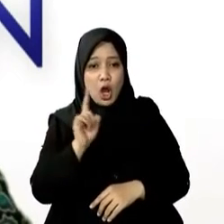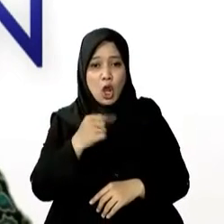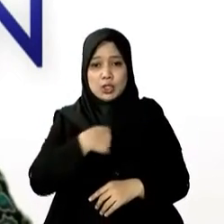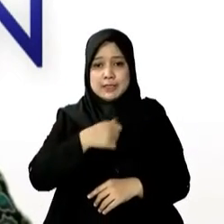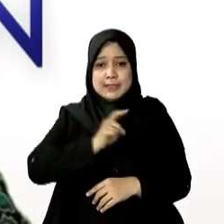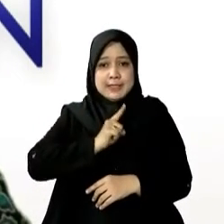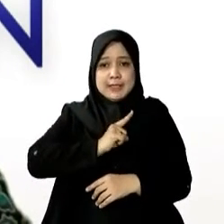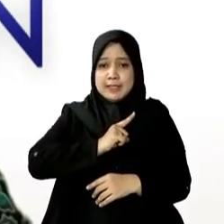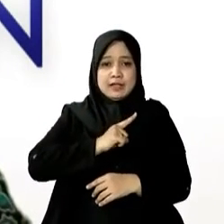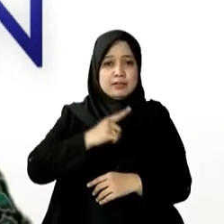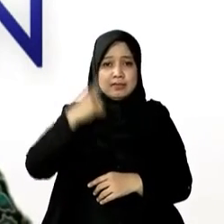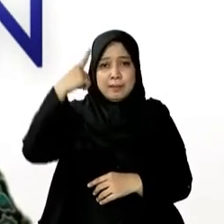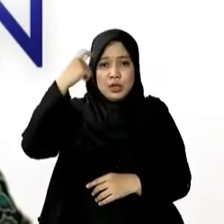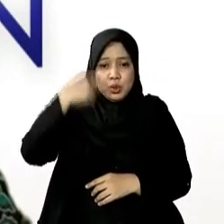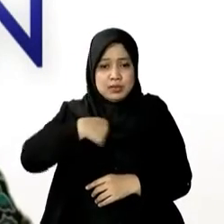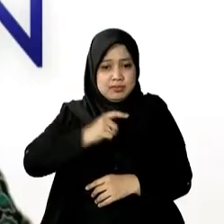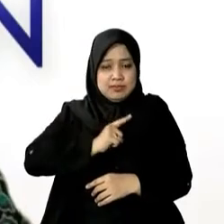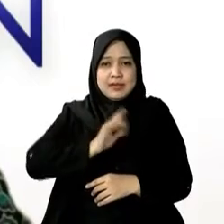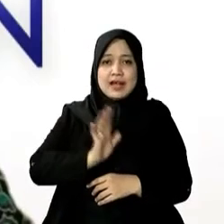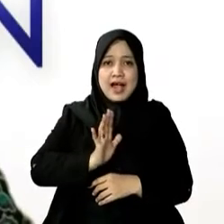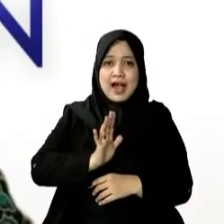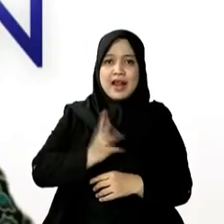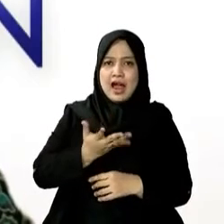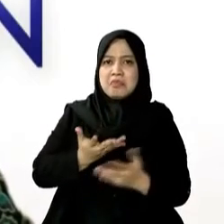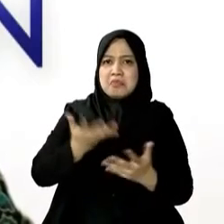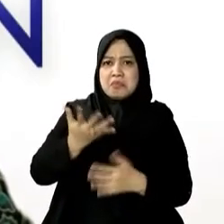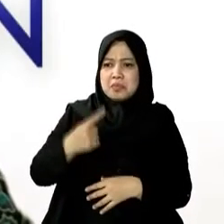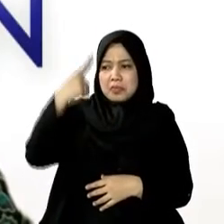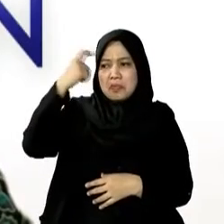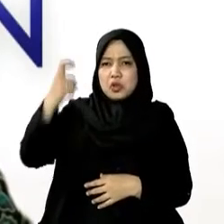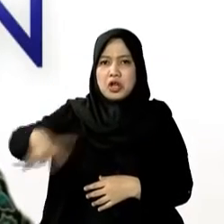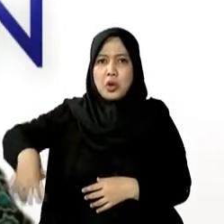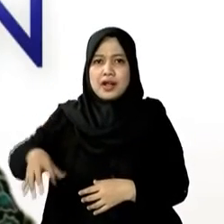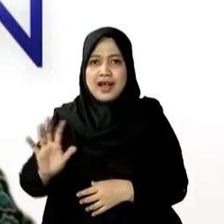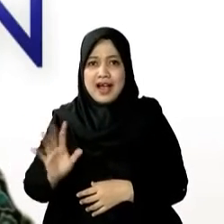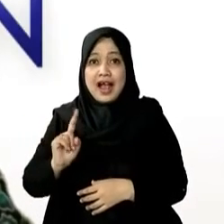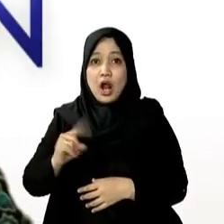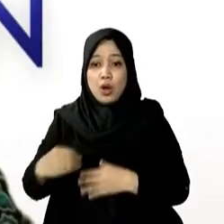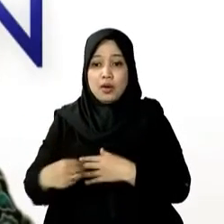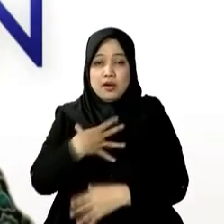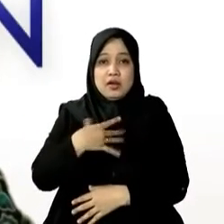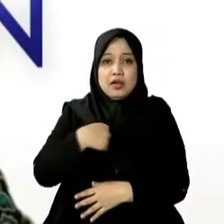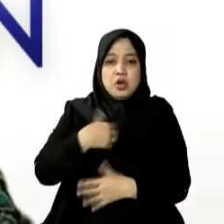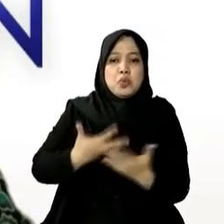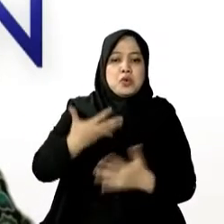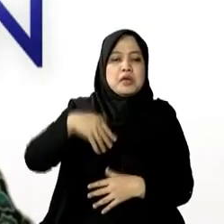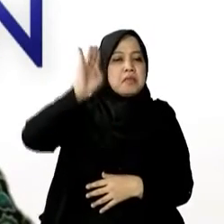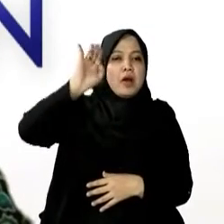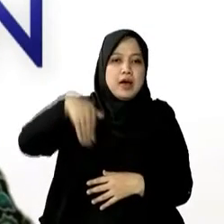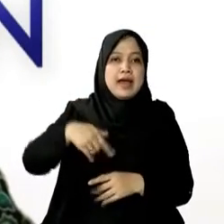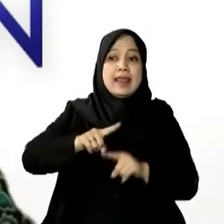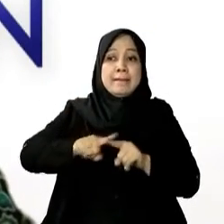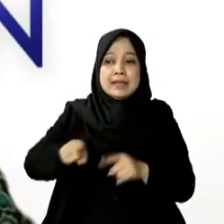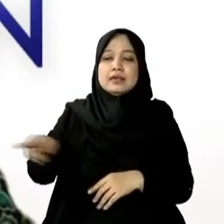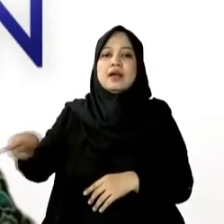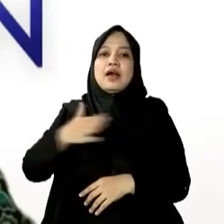sama diri kita kita masalahnya akan peduli sama keluarga kita tertutup kalau kita terlarang kita mungkin kita tapi